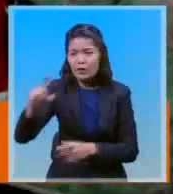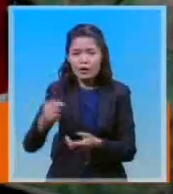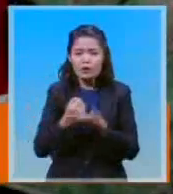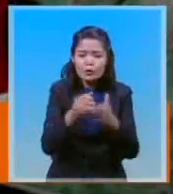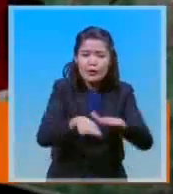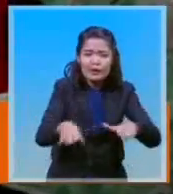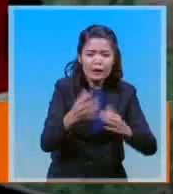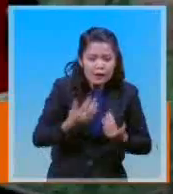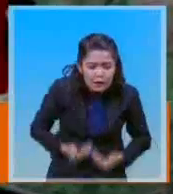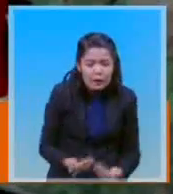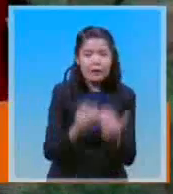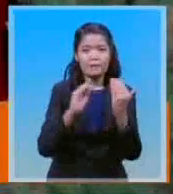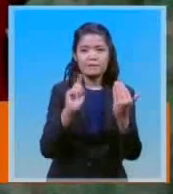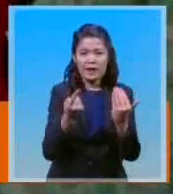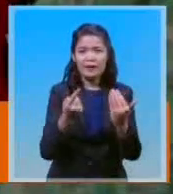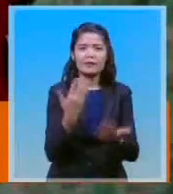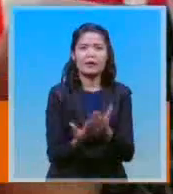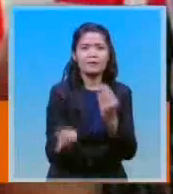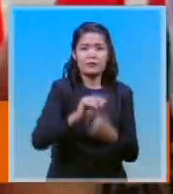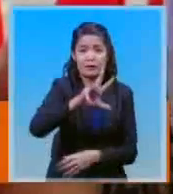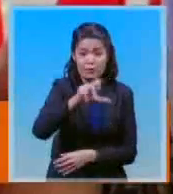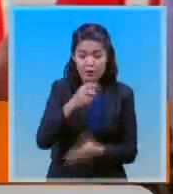อีก 300บาท